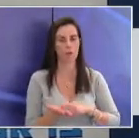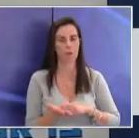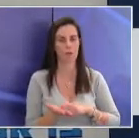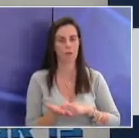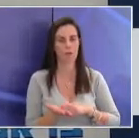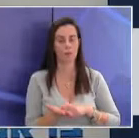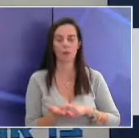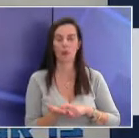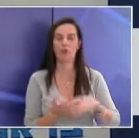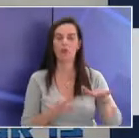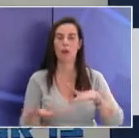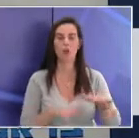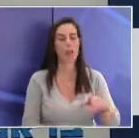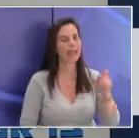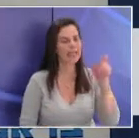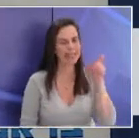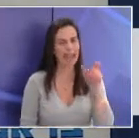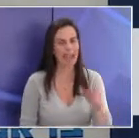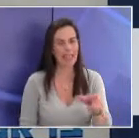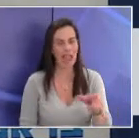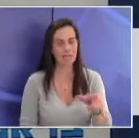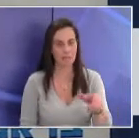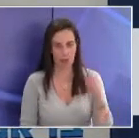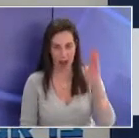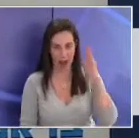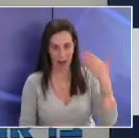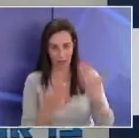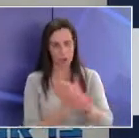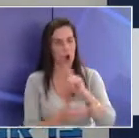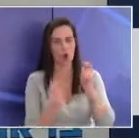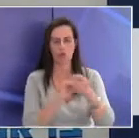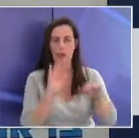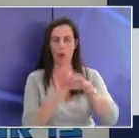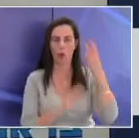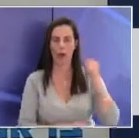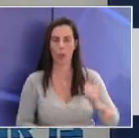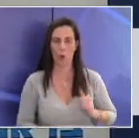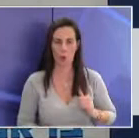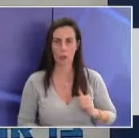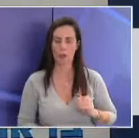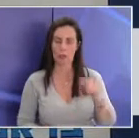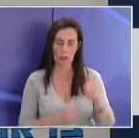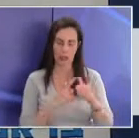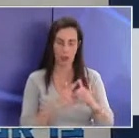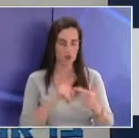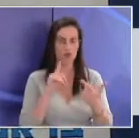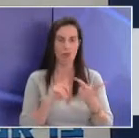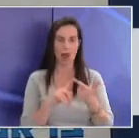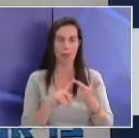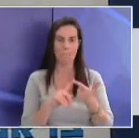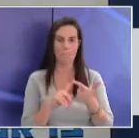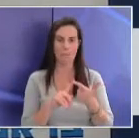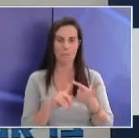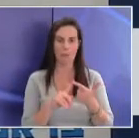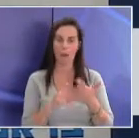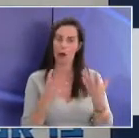שתהיה התחייבות של הממשלה או קואליציה עתידית לא לשנות חוק הגיוס. זה אחד. שתיים,